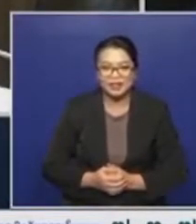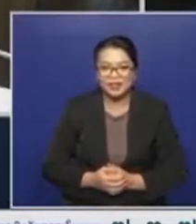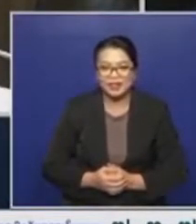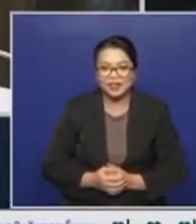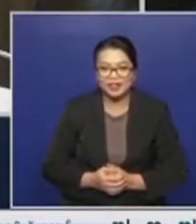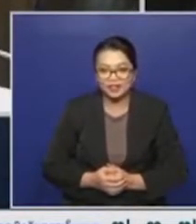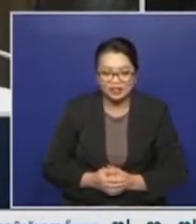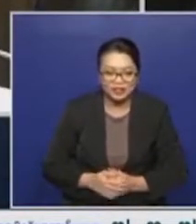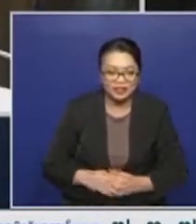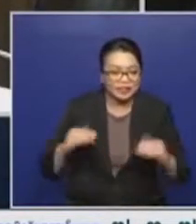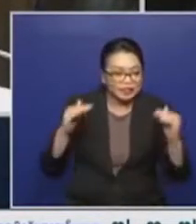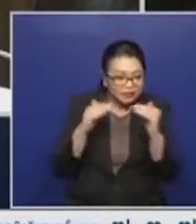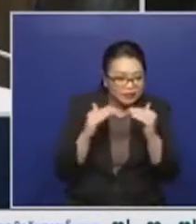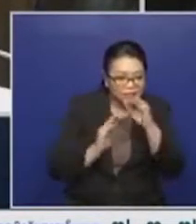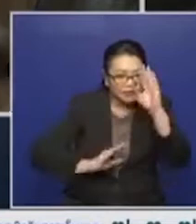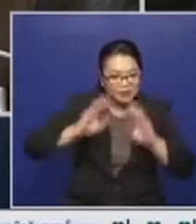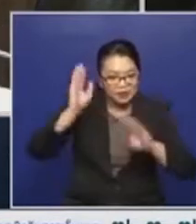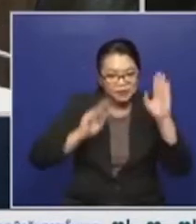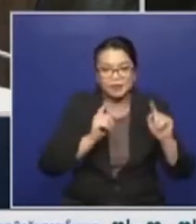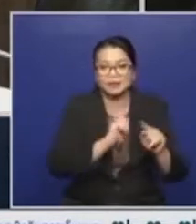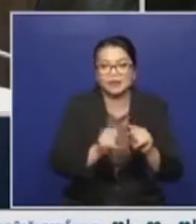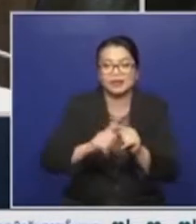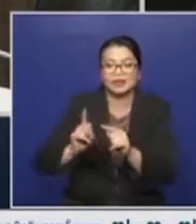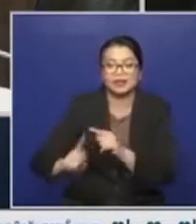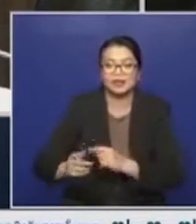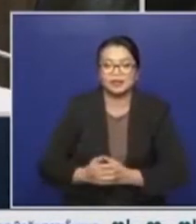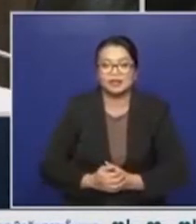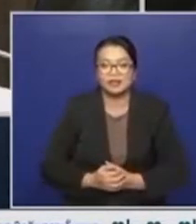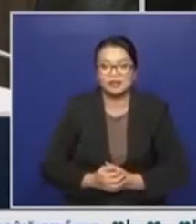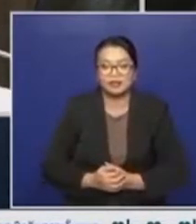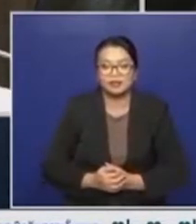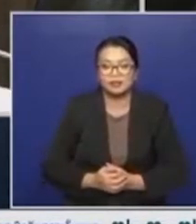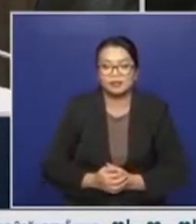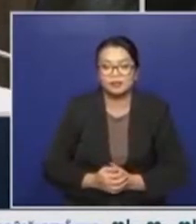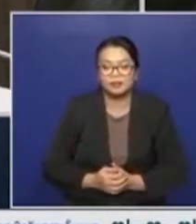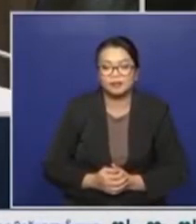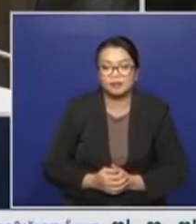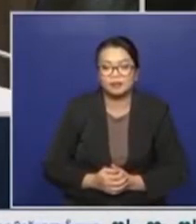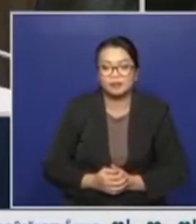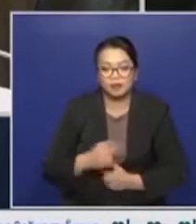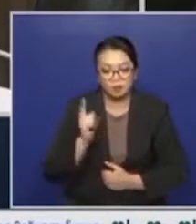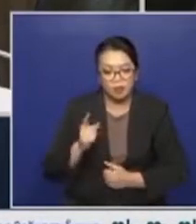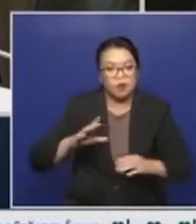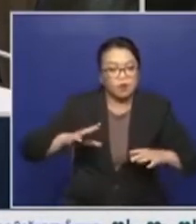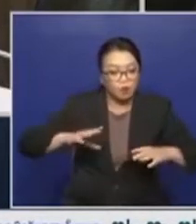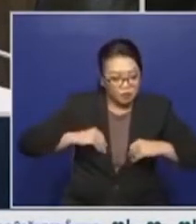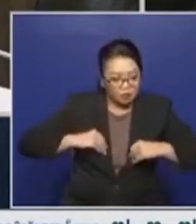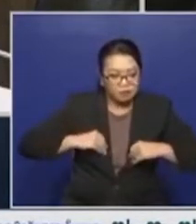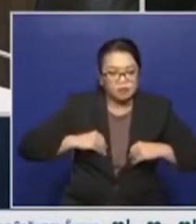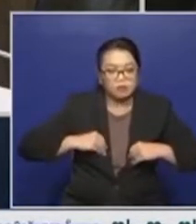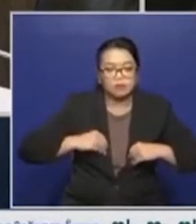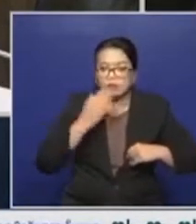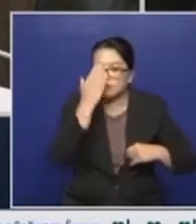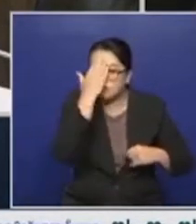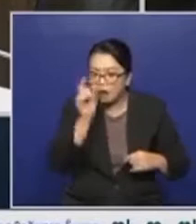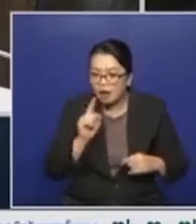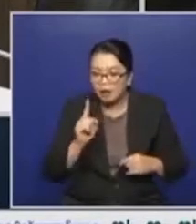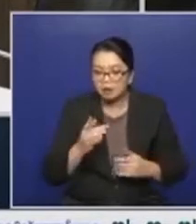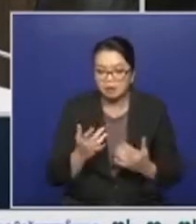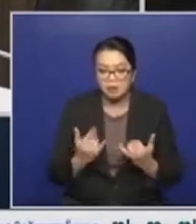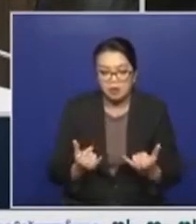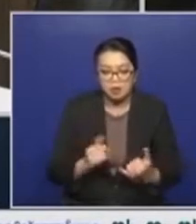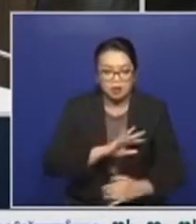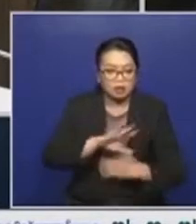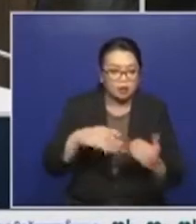หรือสิทธิเสรีภาพของประชาชนมากกว่านั้นเราต้องยอมรับความจริงว่าในวันนี้